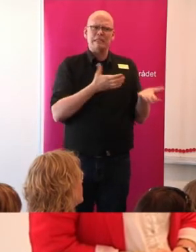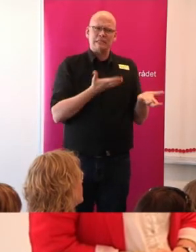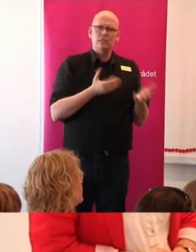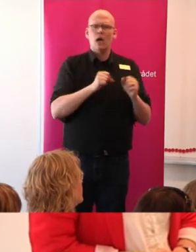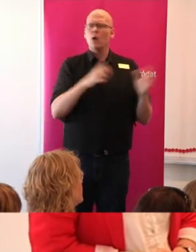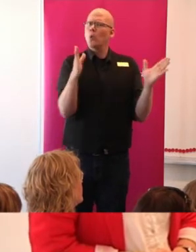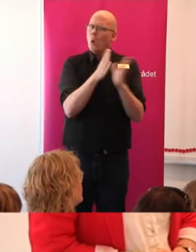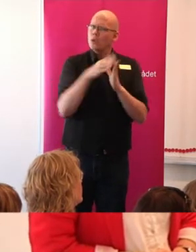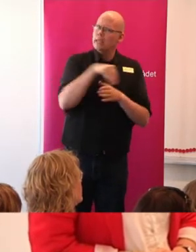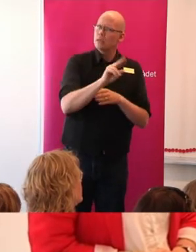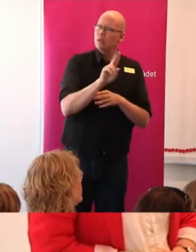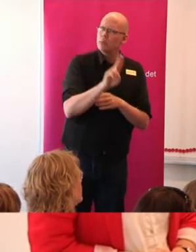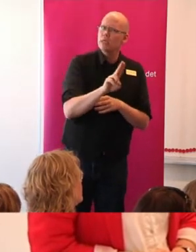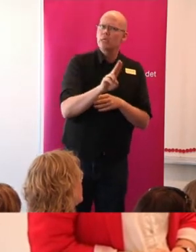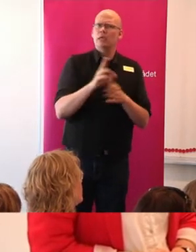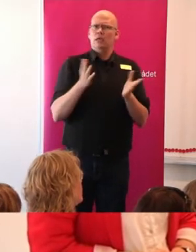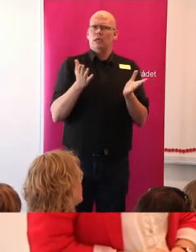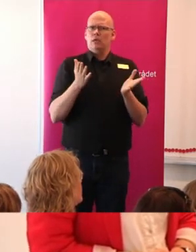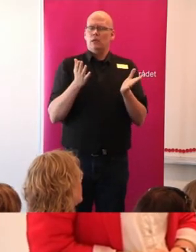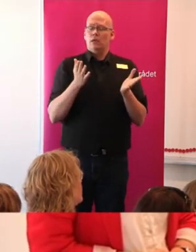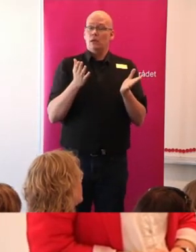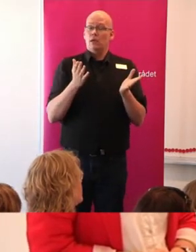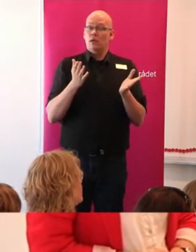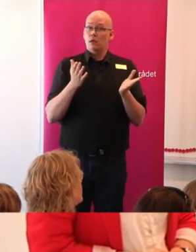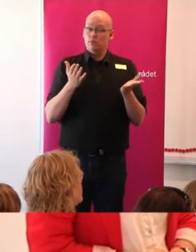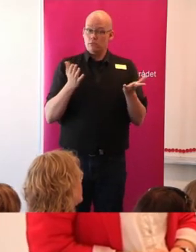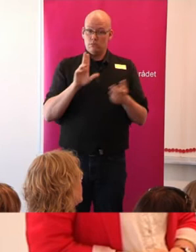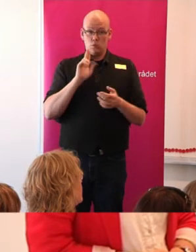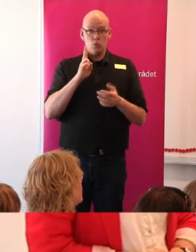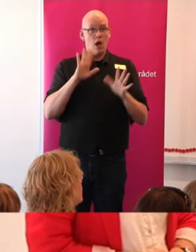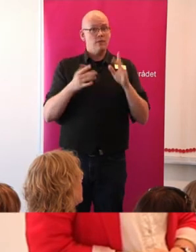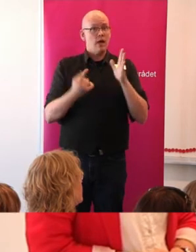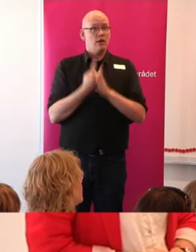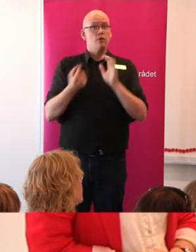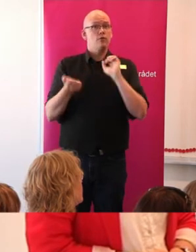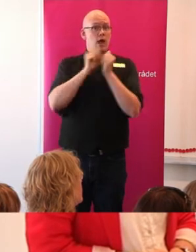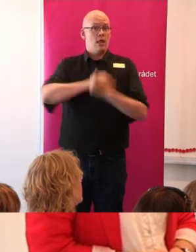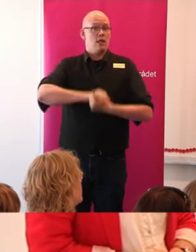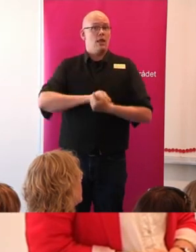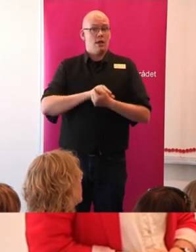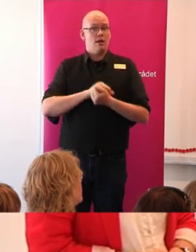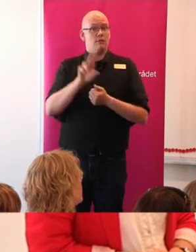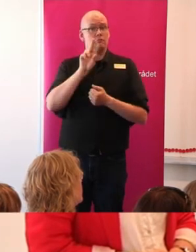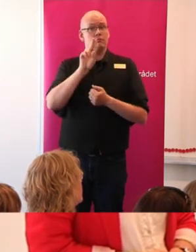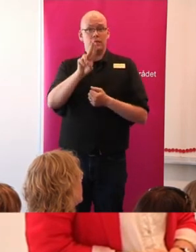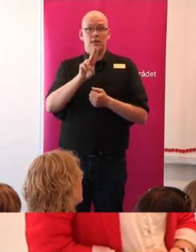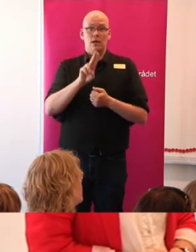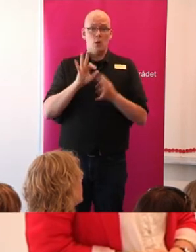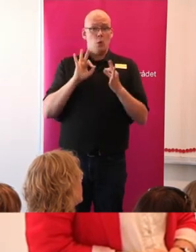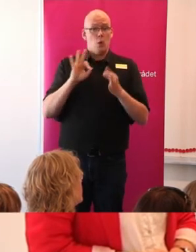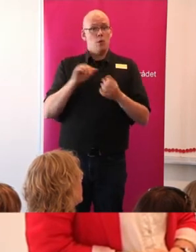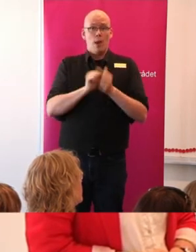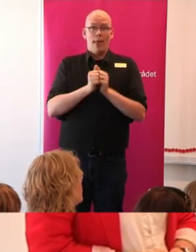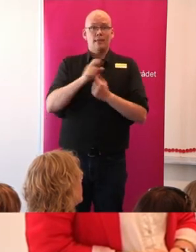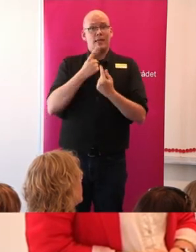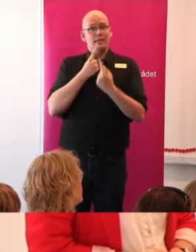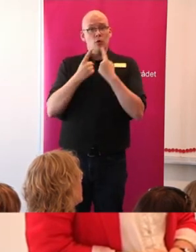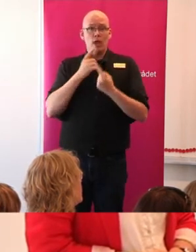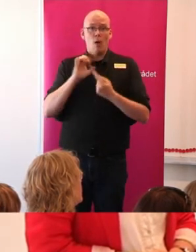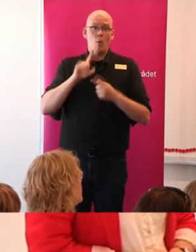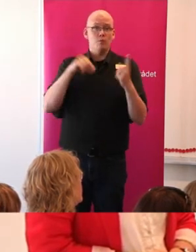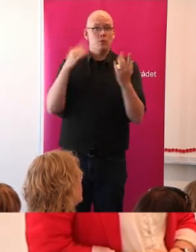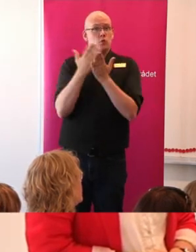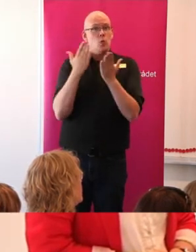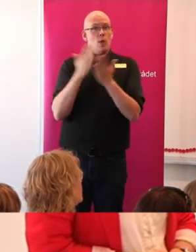korta insatser, alltså, så. Och det är en förändring som har skett i den politiska retoriken kring